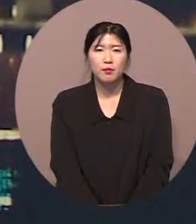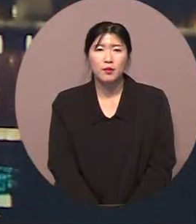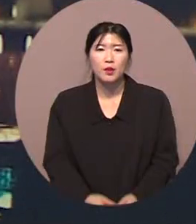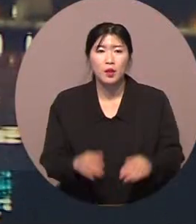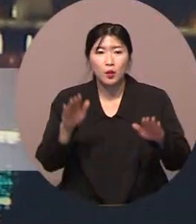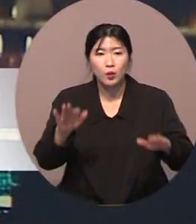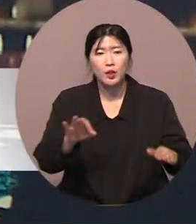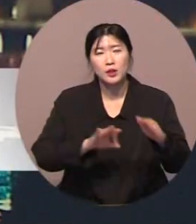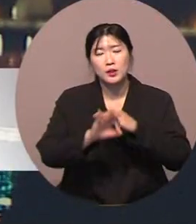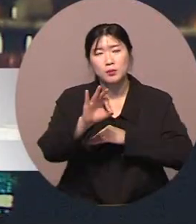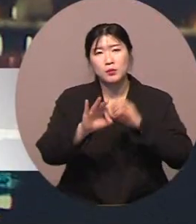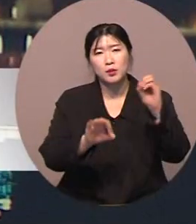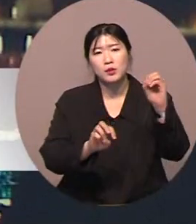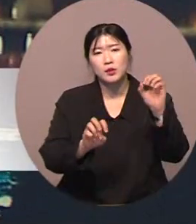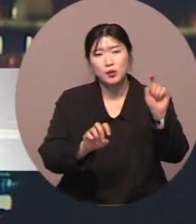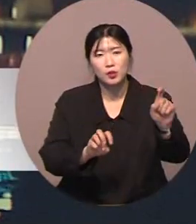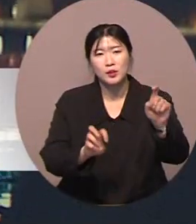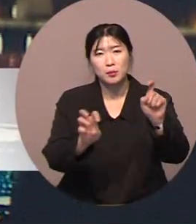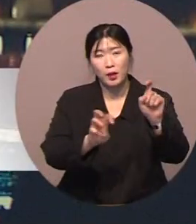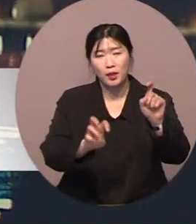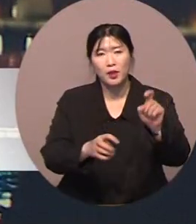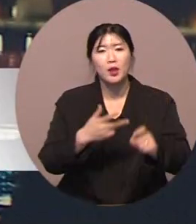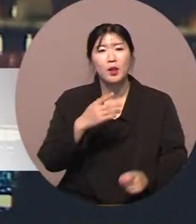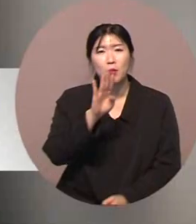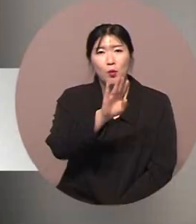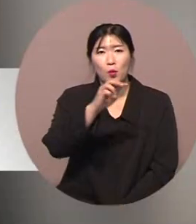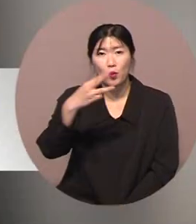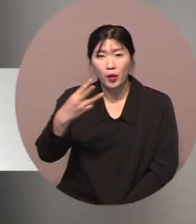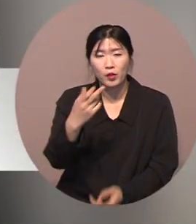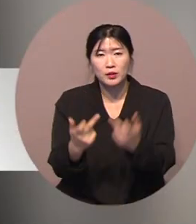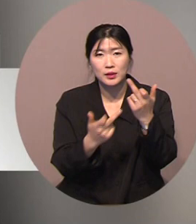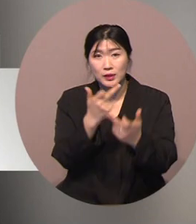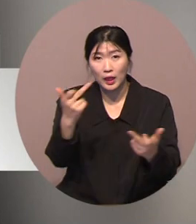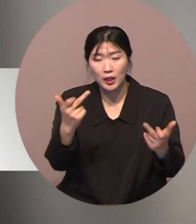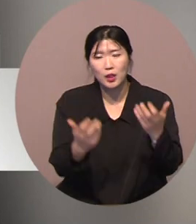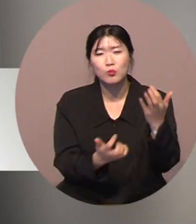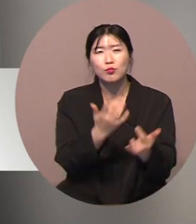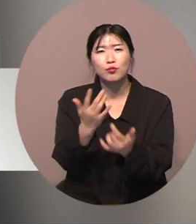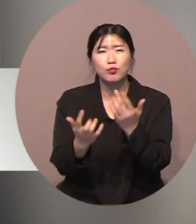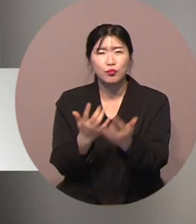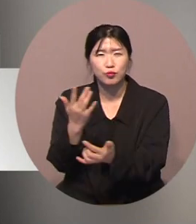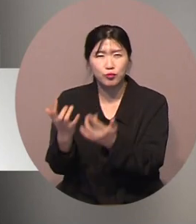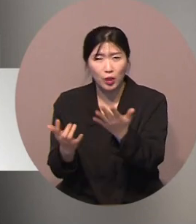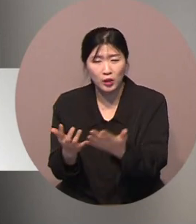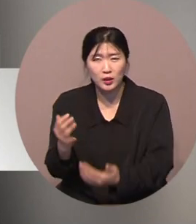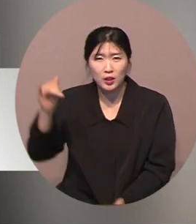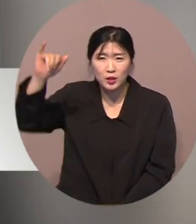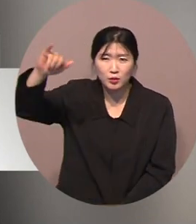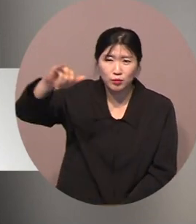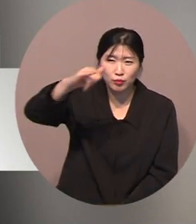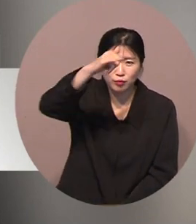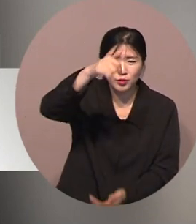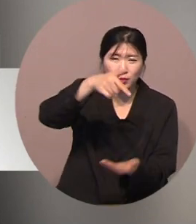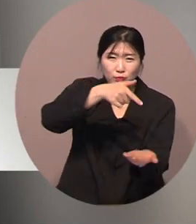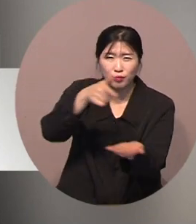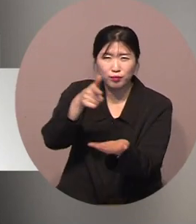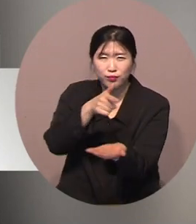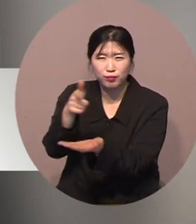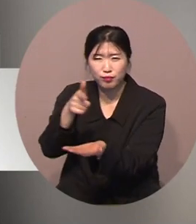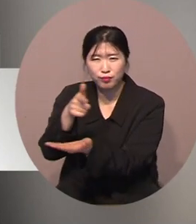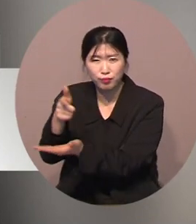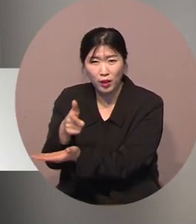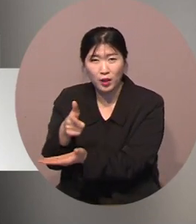오늘 오전 10시 반쯤 보령시 청소면 성현리 일대 야산에서 부리나 살림 당국이 산불 진화 일기 한대와